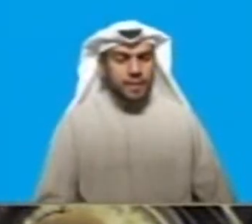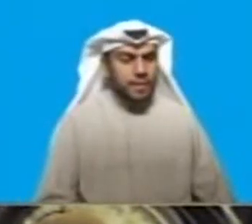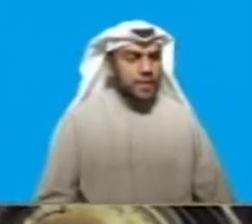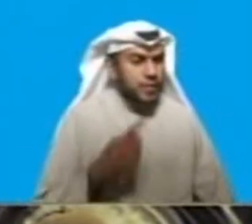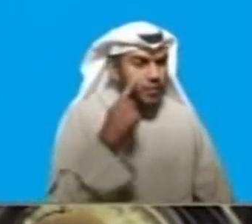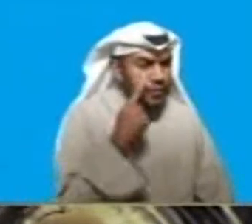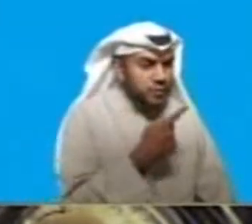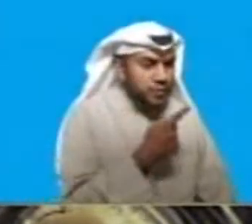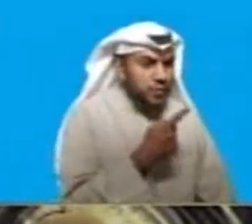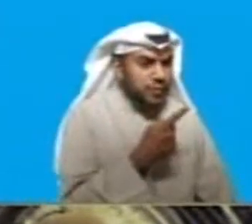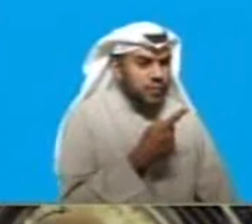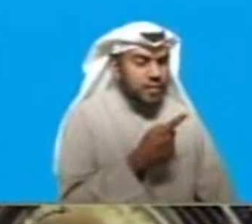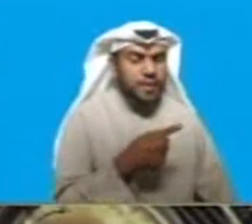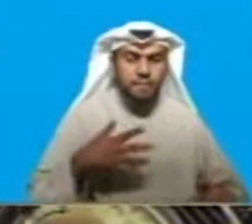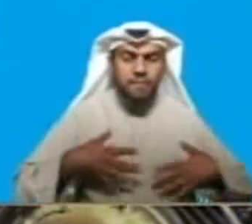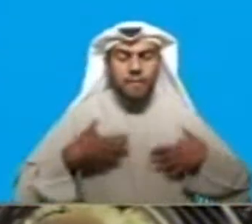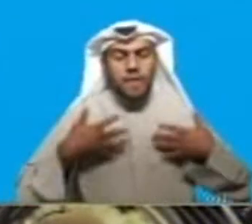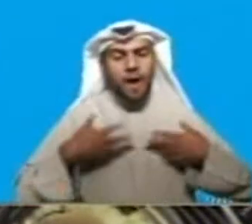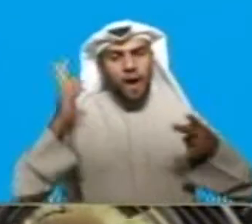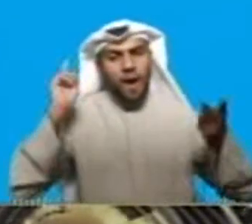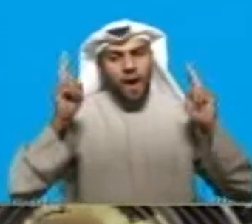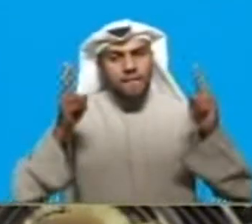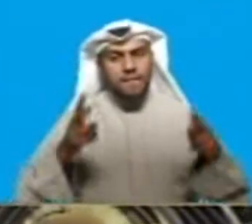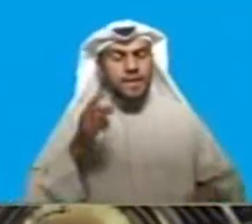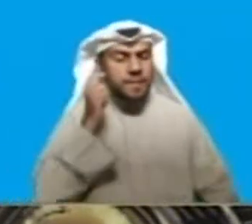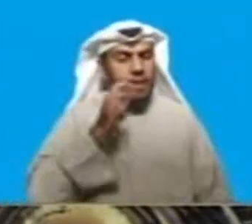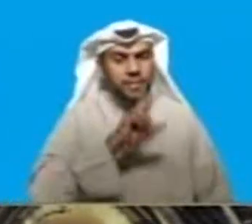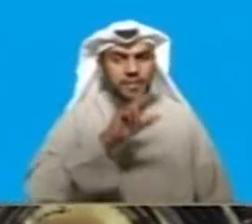الأنوار احتفاء بهذه المناسبة.